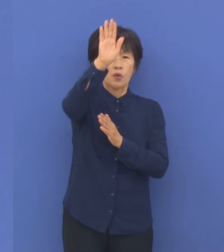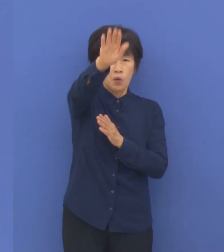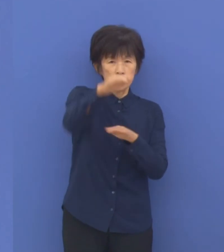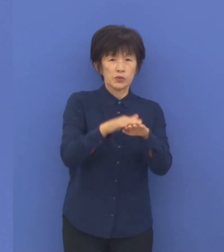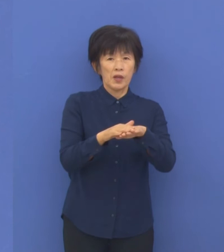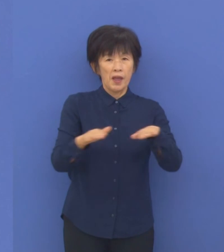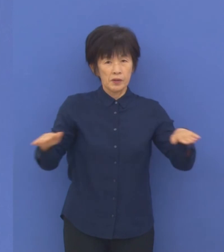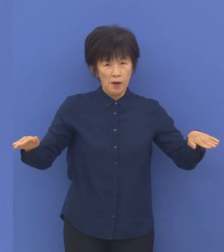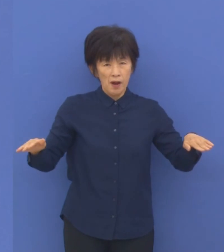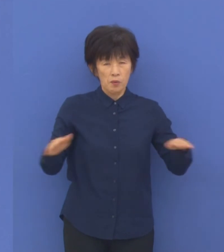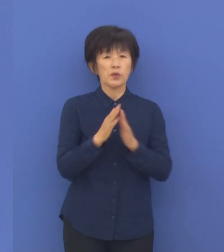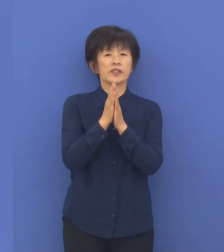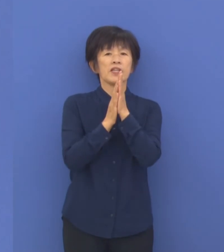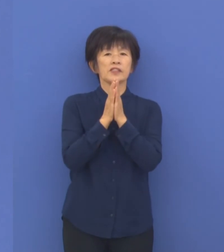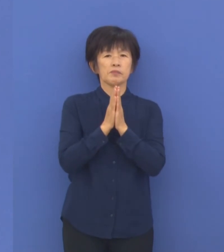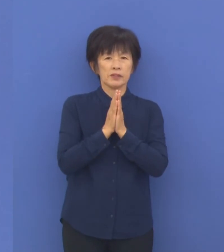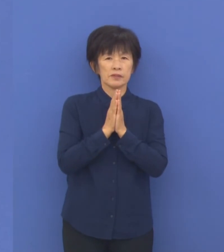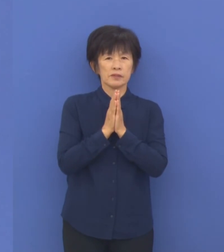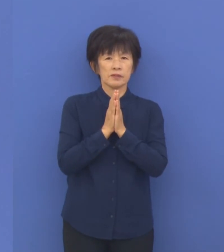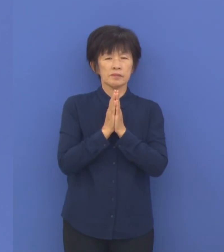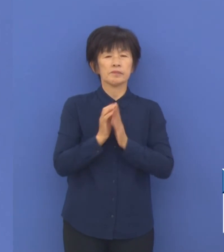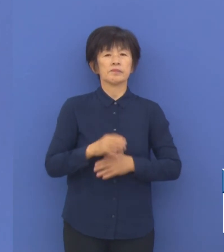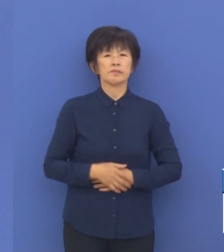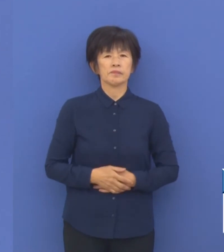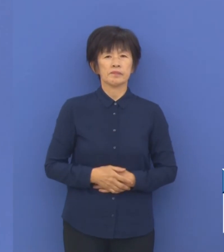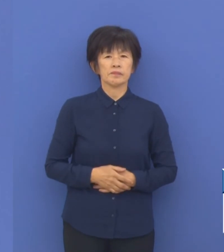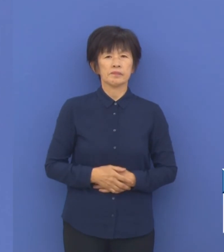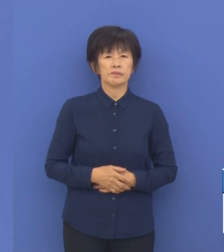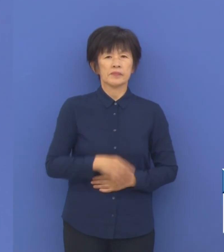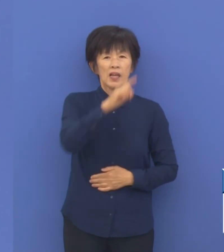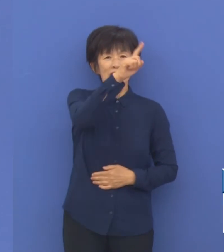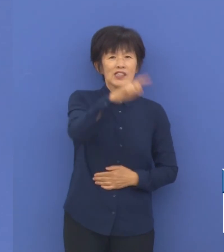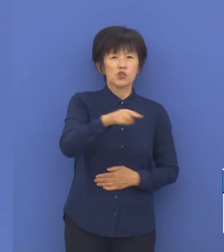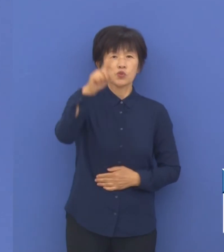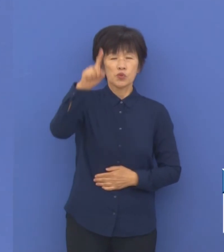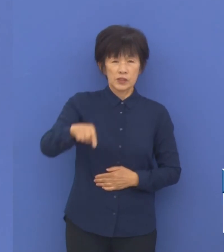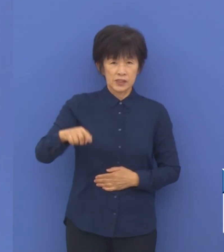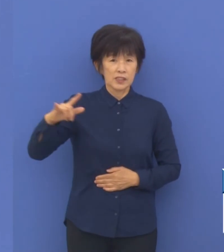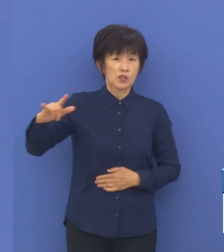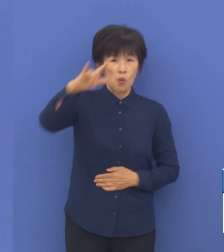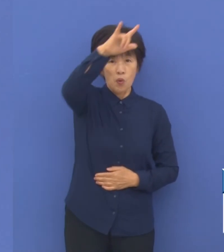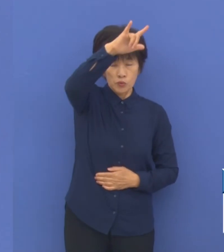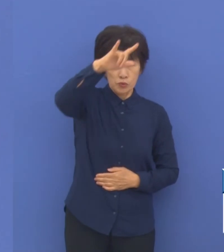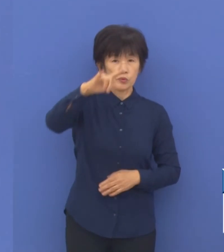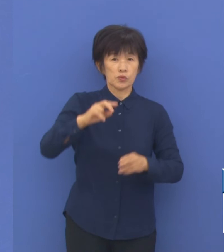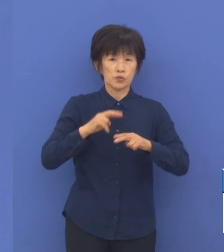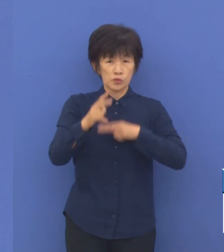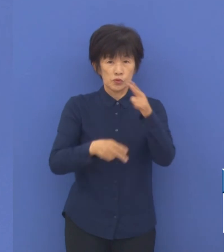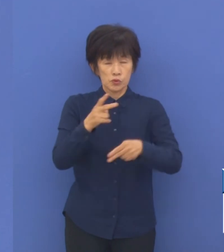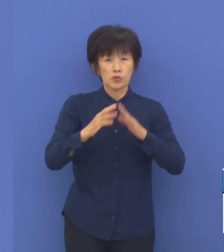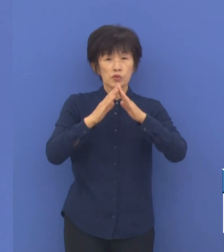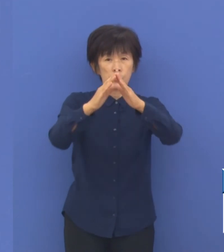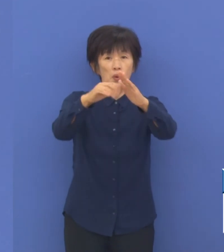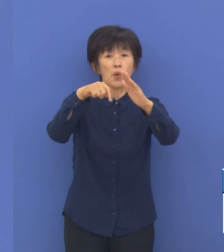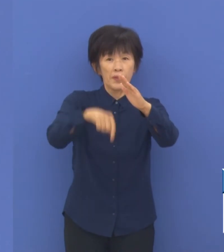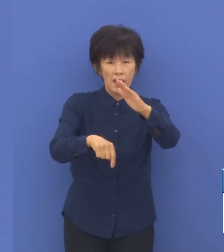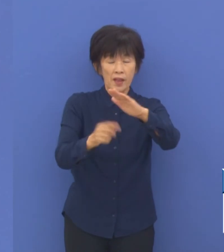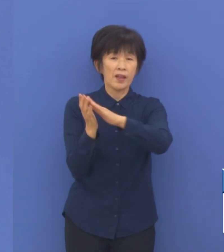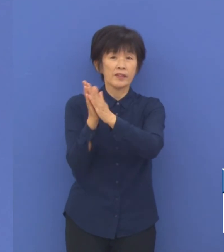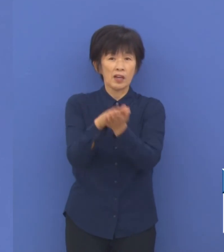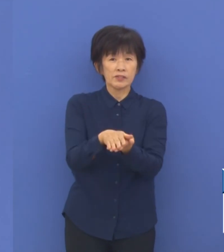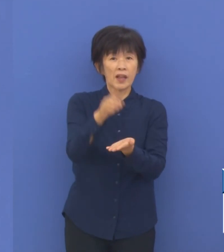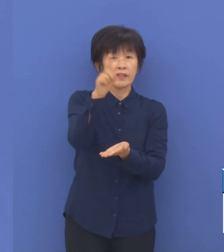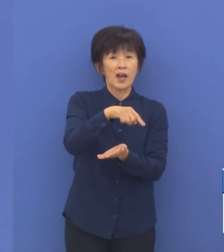祈念しますまた第21海軍航空廠に対する大空襲などで